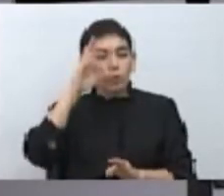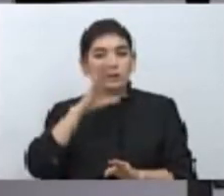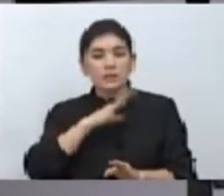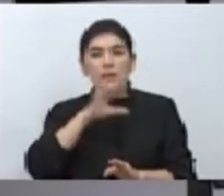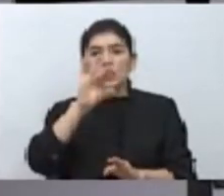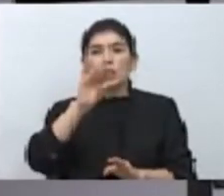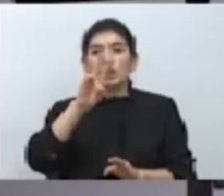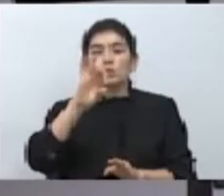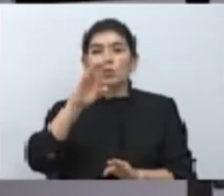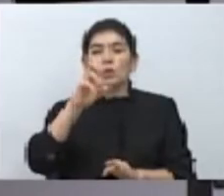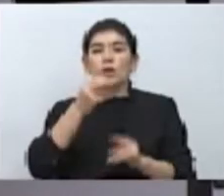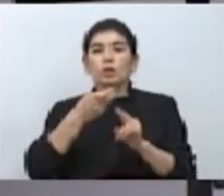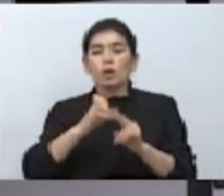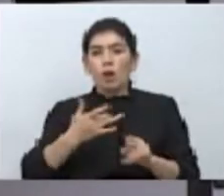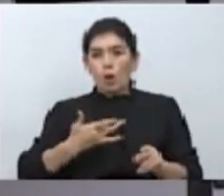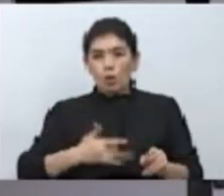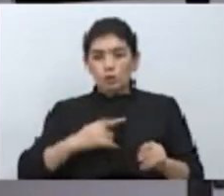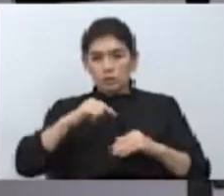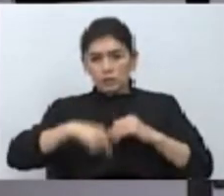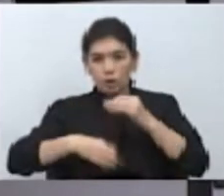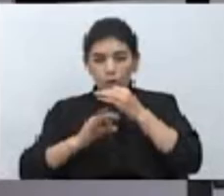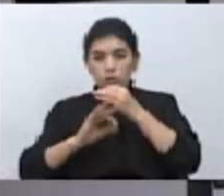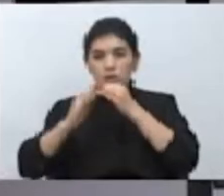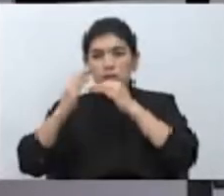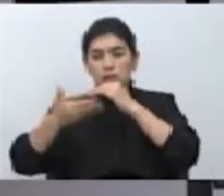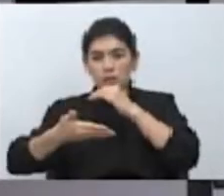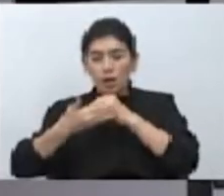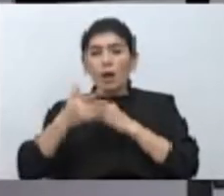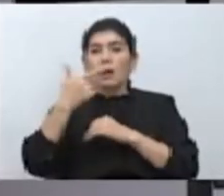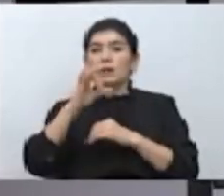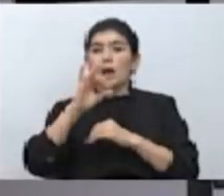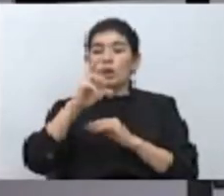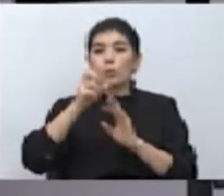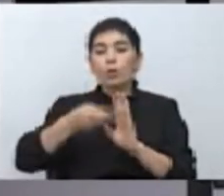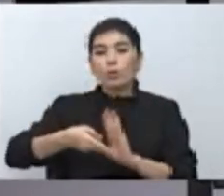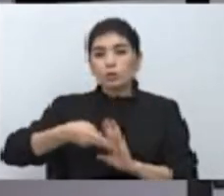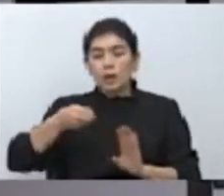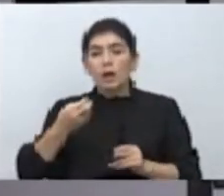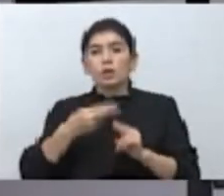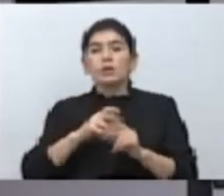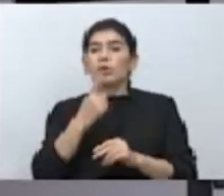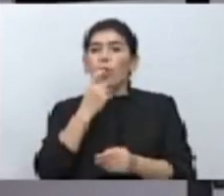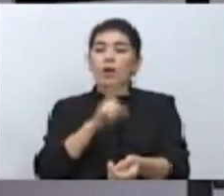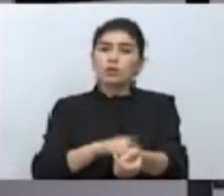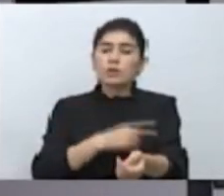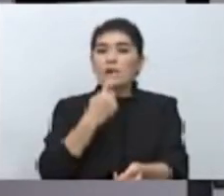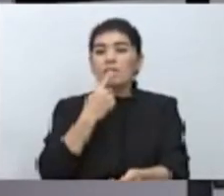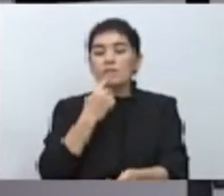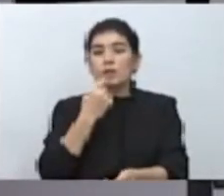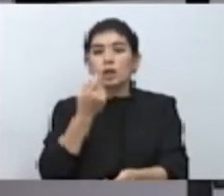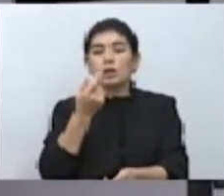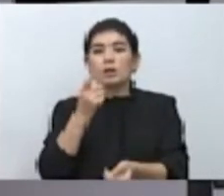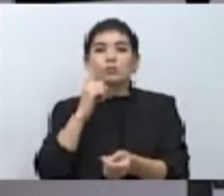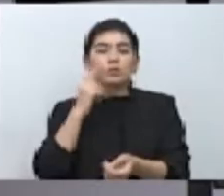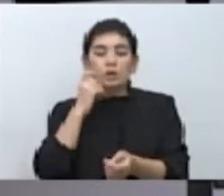insulin gormoni bu oshqozon osti bezidan ishlab chiqariladigan gormon hisoblanadi va u qondagi qand miqdorini